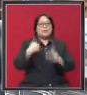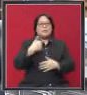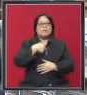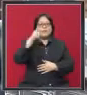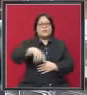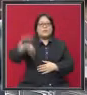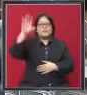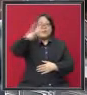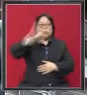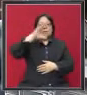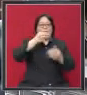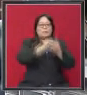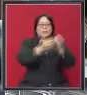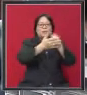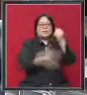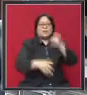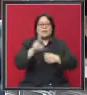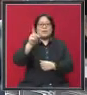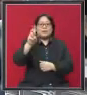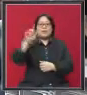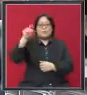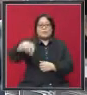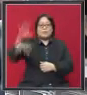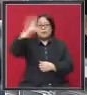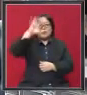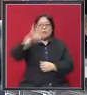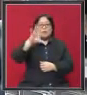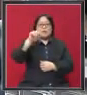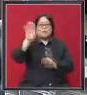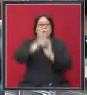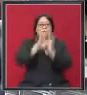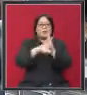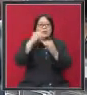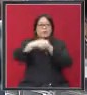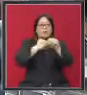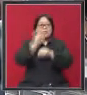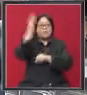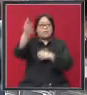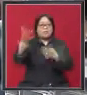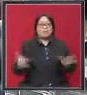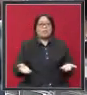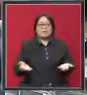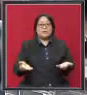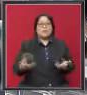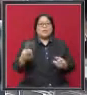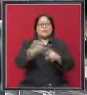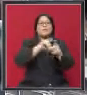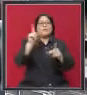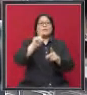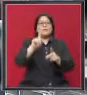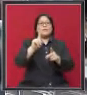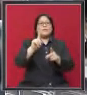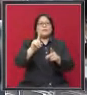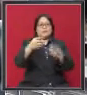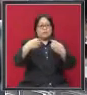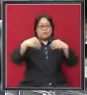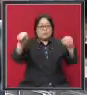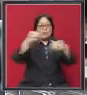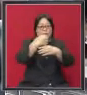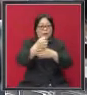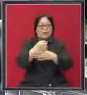kita kena cari dana, KWSP kena cari dana 50 bilion untuk tahun depan. Dari mana ni? Nak